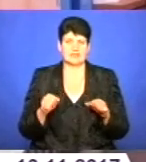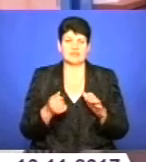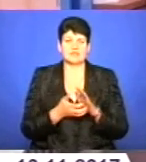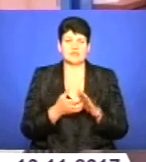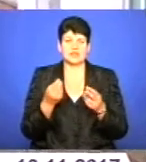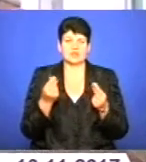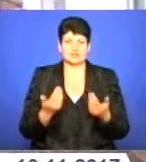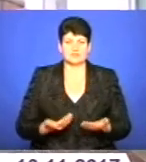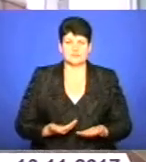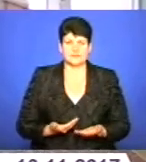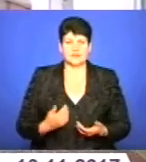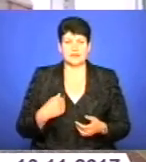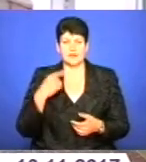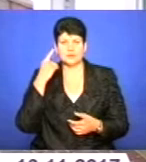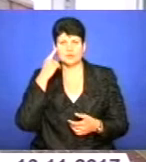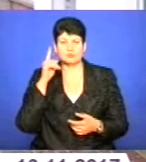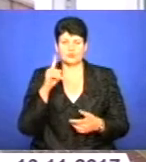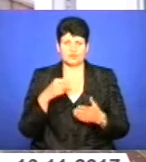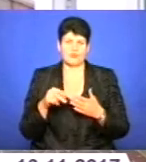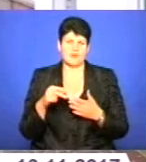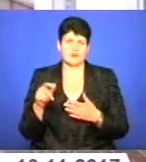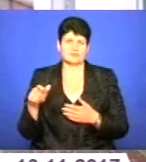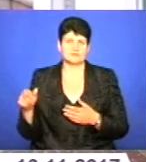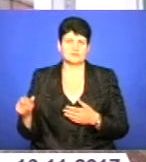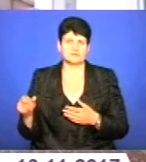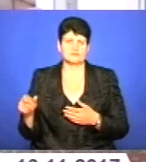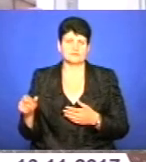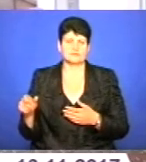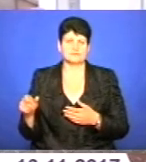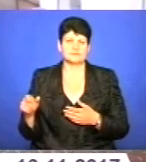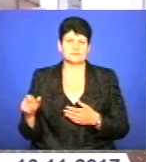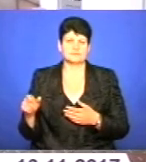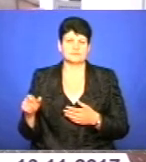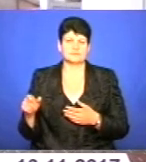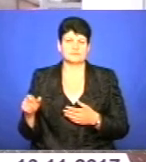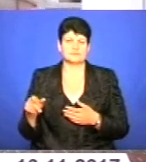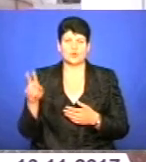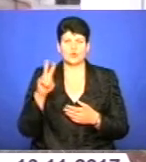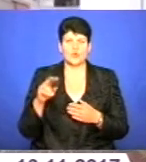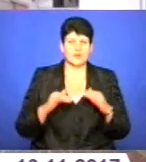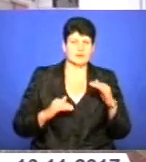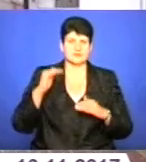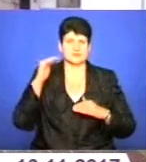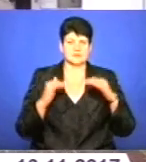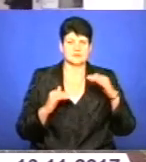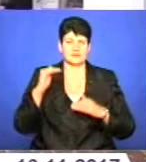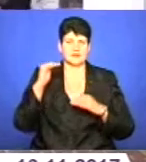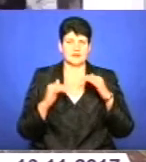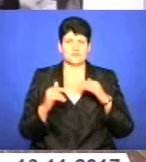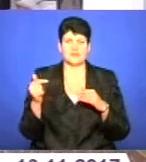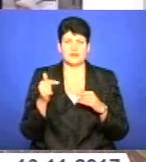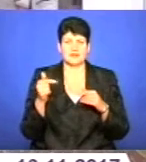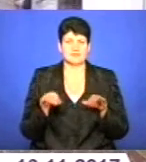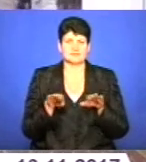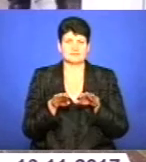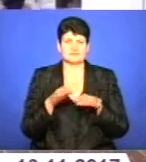коштів на життя. Я думаю, що купують, тому що долар скаче, якби всі гривні нестабільна, і